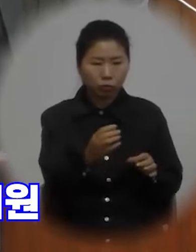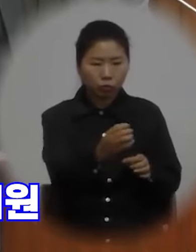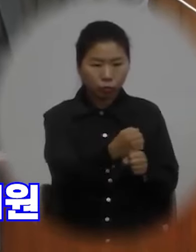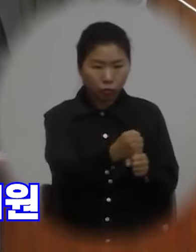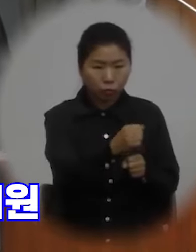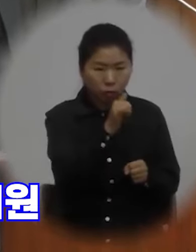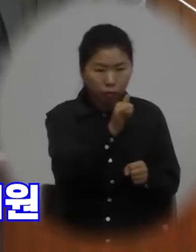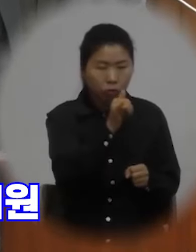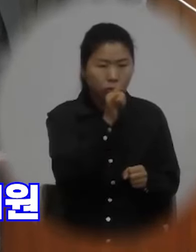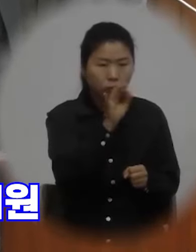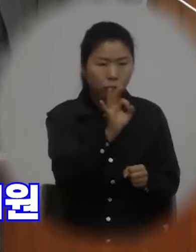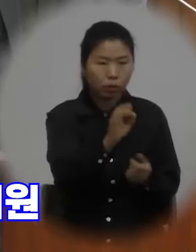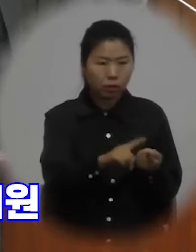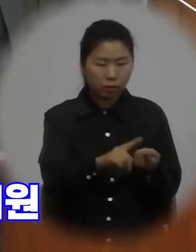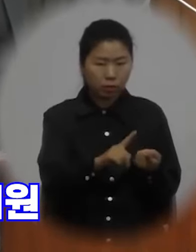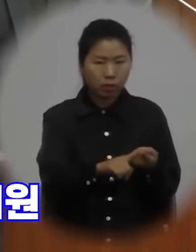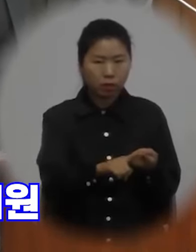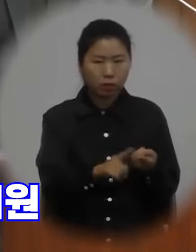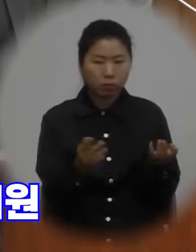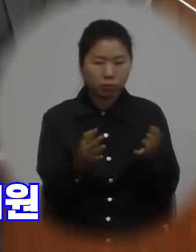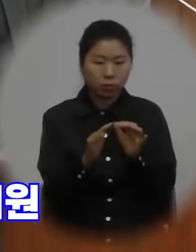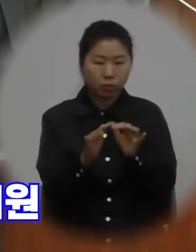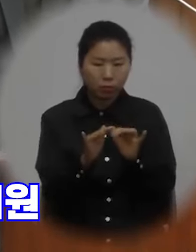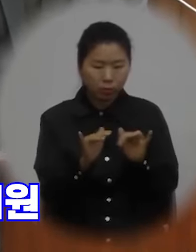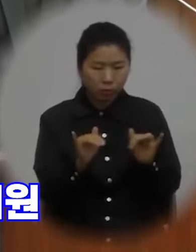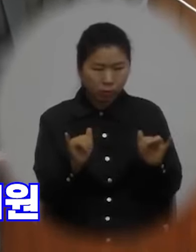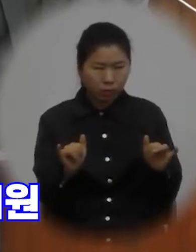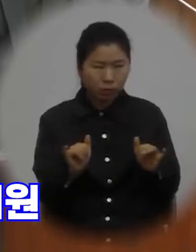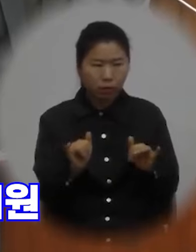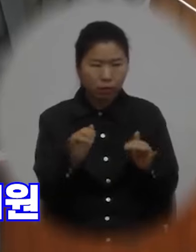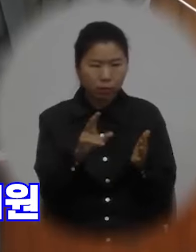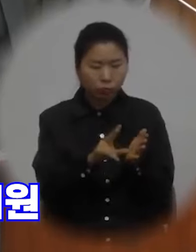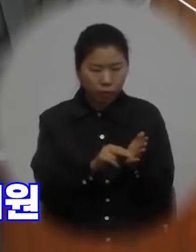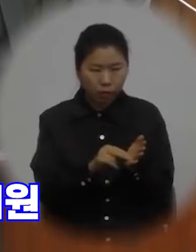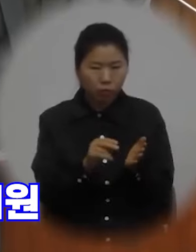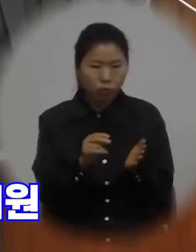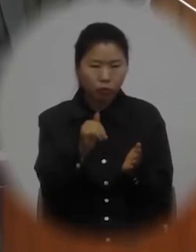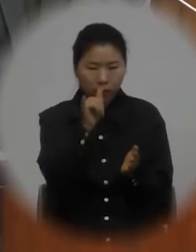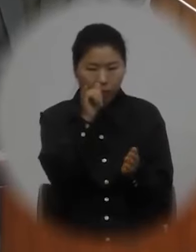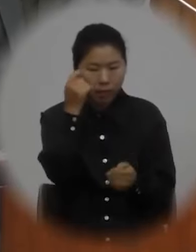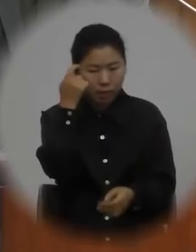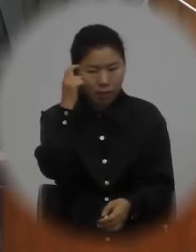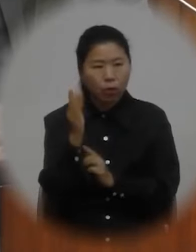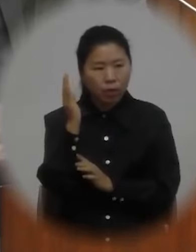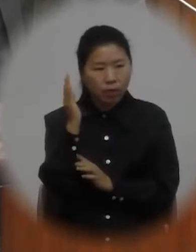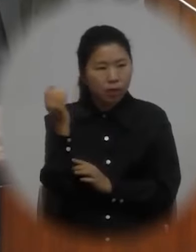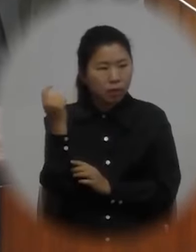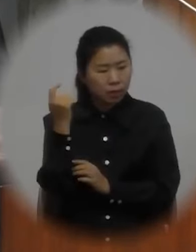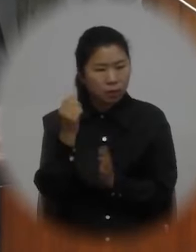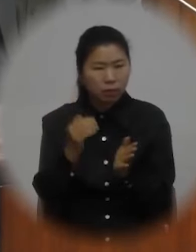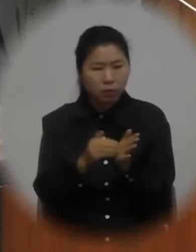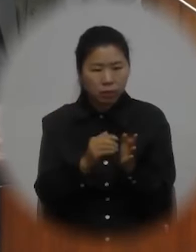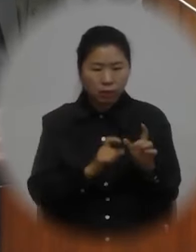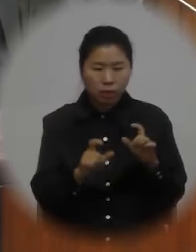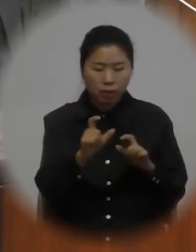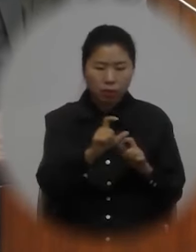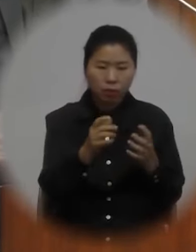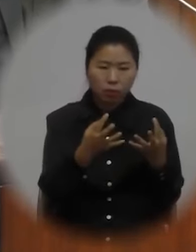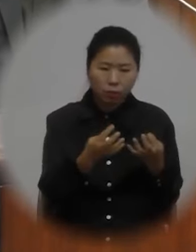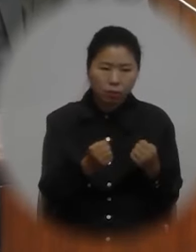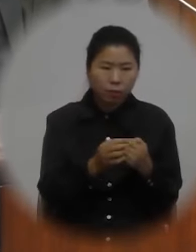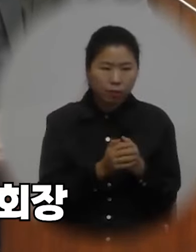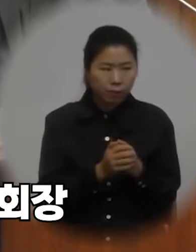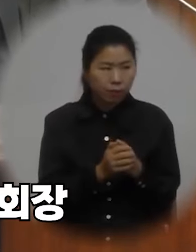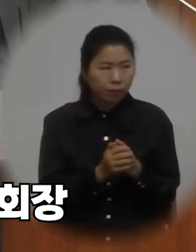것에 대해서도 좀 문제 의식이 있다. 아무튼 이런 견해도 있습니다. 더 많은 토론이 좀 있었으면